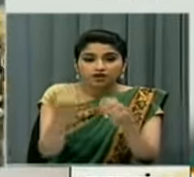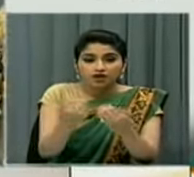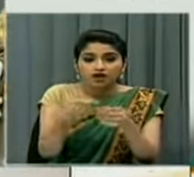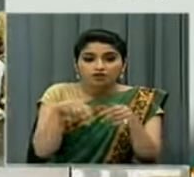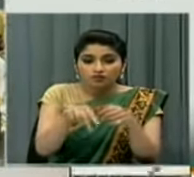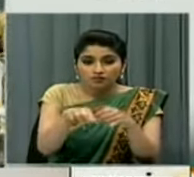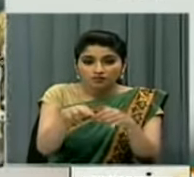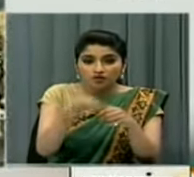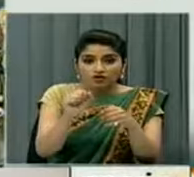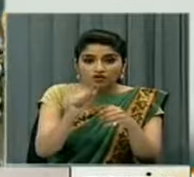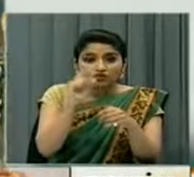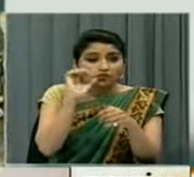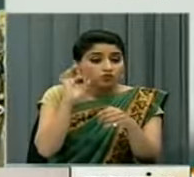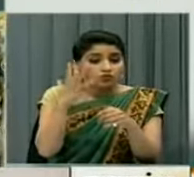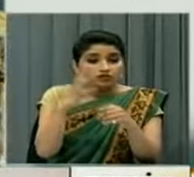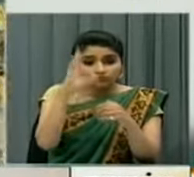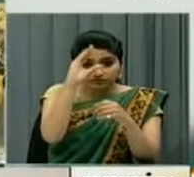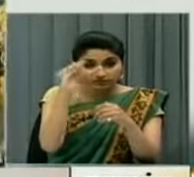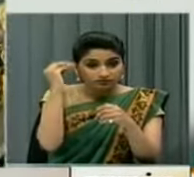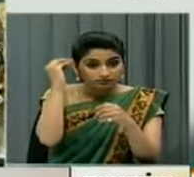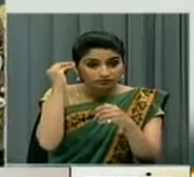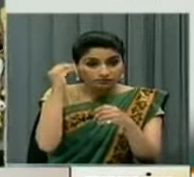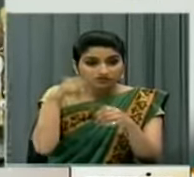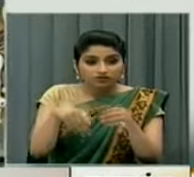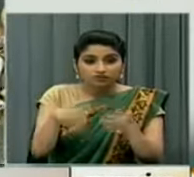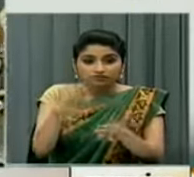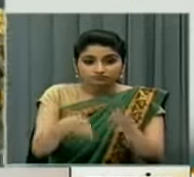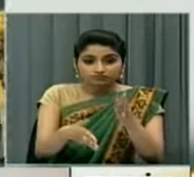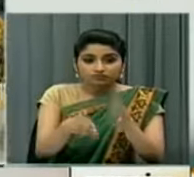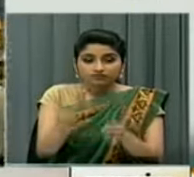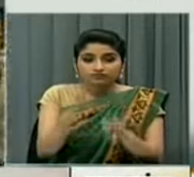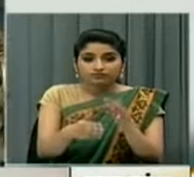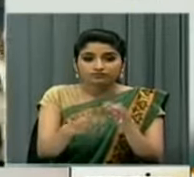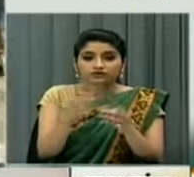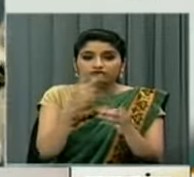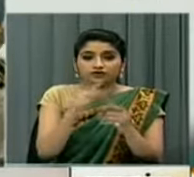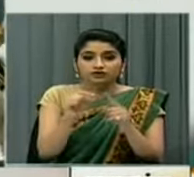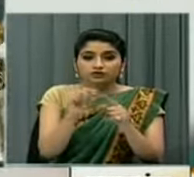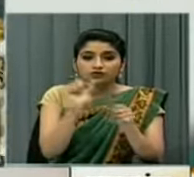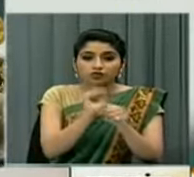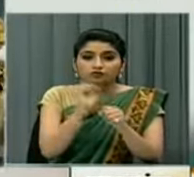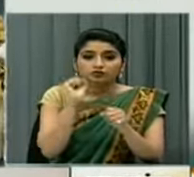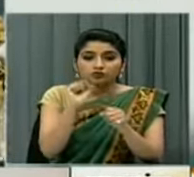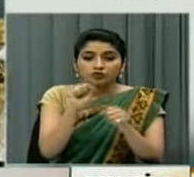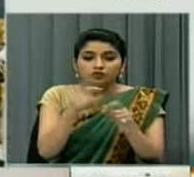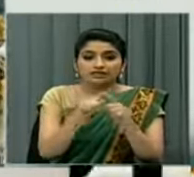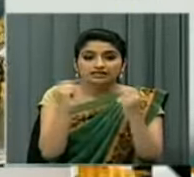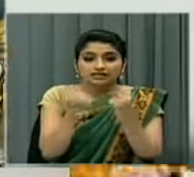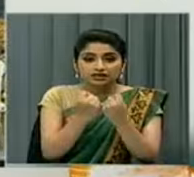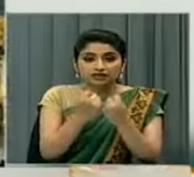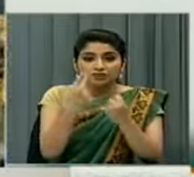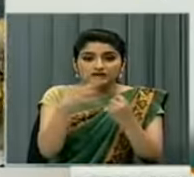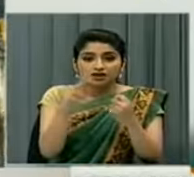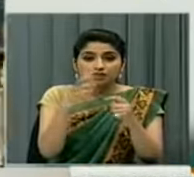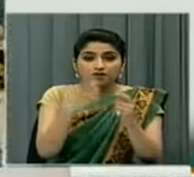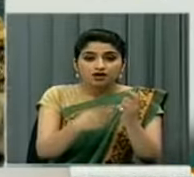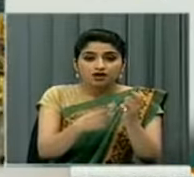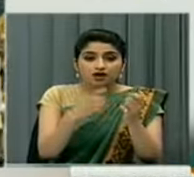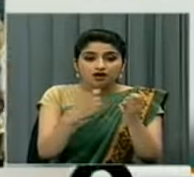हैं उनको, रैपिड एक्शन फोर्स में महिलाएं हैं। सीआईएसएफ, खास करके हम लोग हवाई अड्डों पे जब